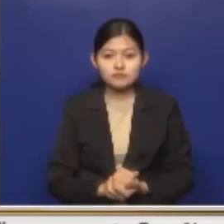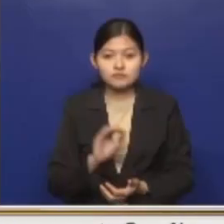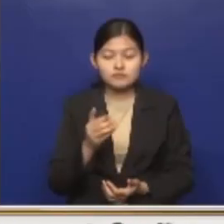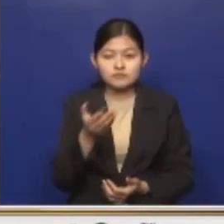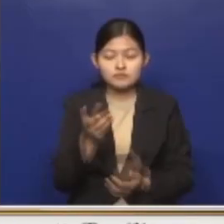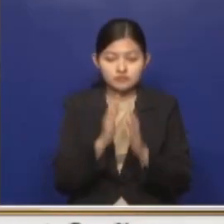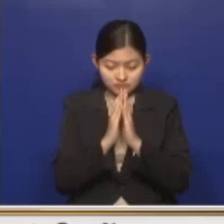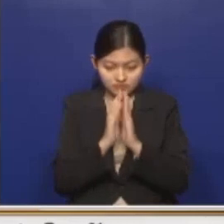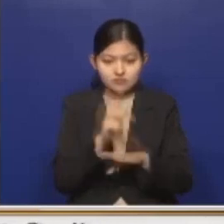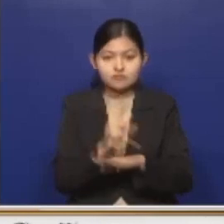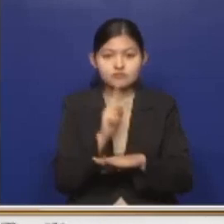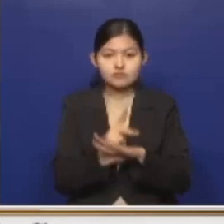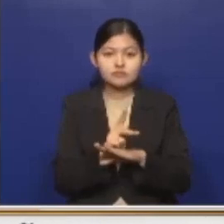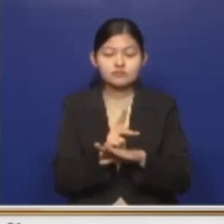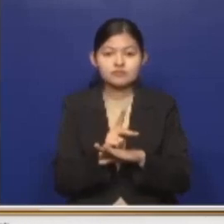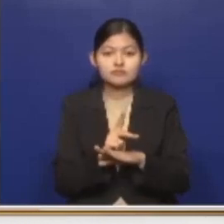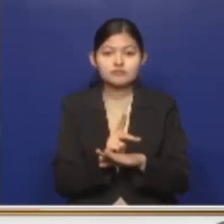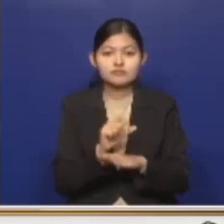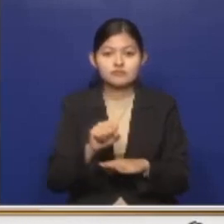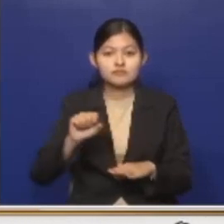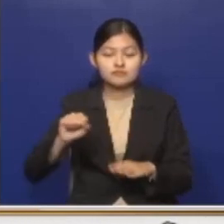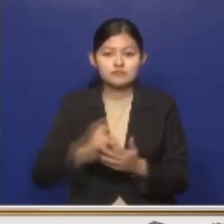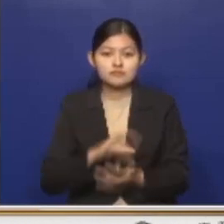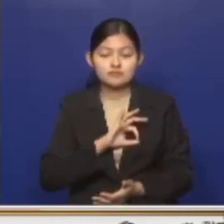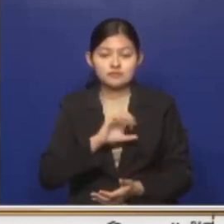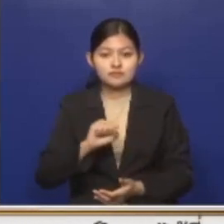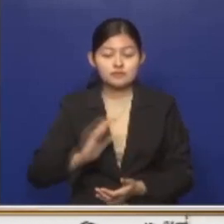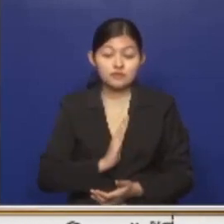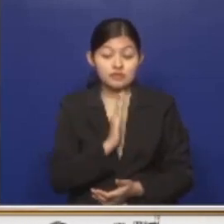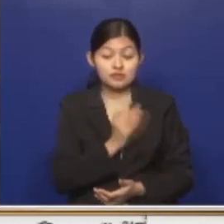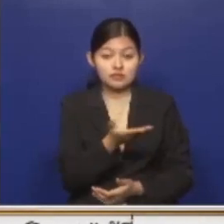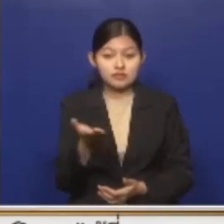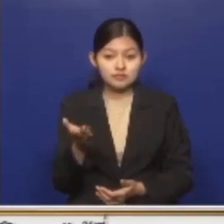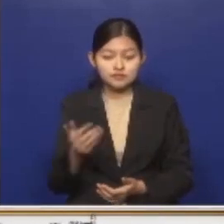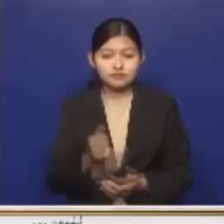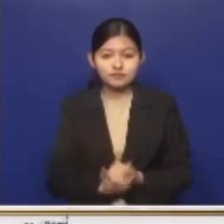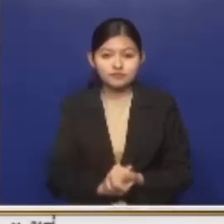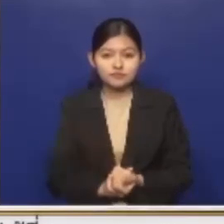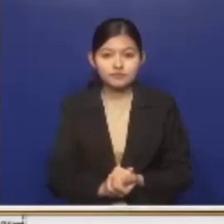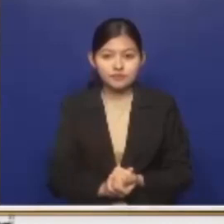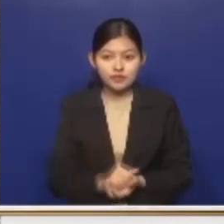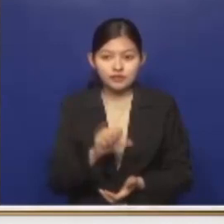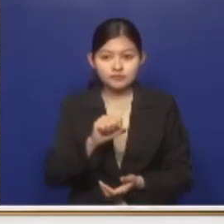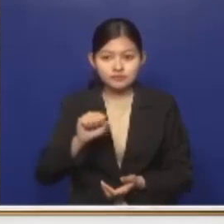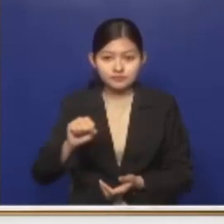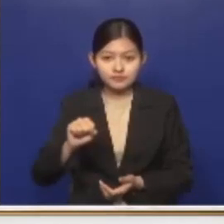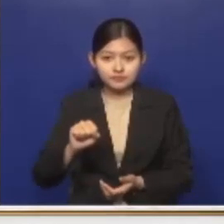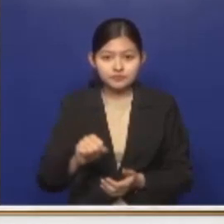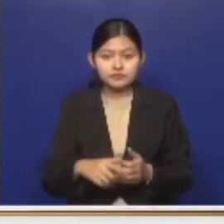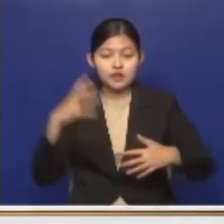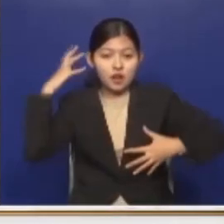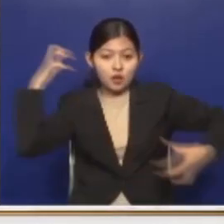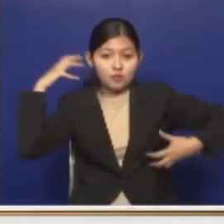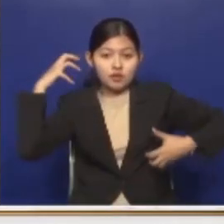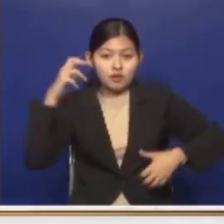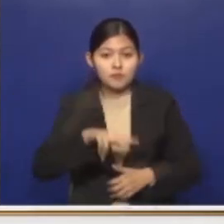กราบเรียนท่านประธานสภาที่เคารพท่านสมาชิกผู้ทรงเกียรติกับผมได้บุญศักดิ์บุรุษงามสมาชิกสภาผู้แทนราษฎรจังหวัดลบบุรีพ